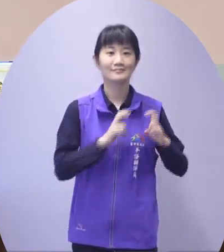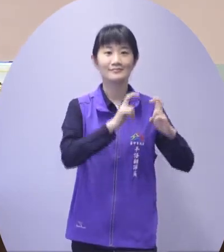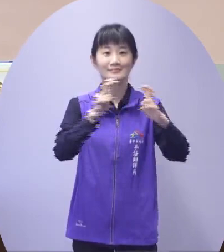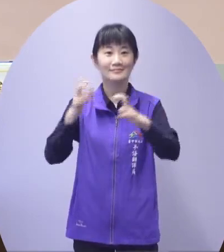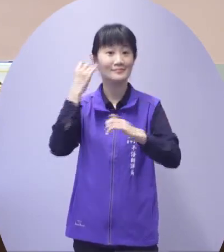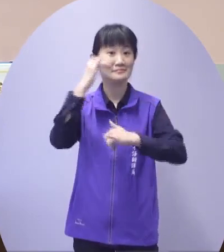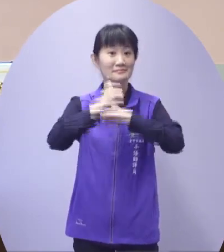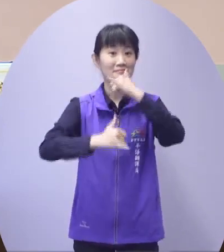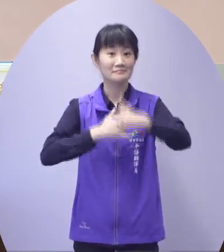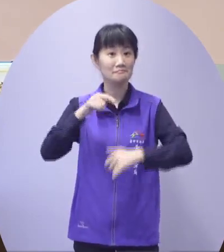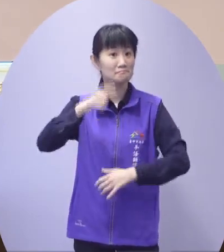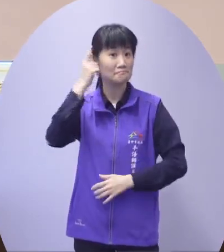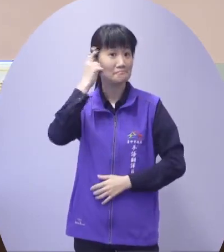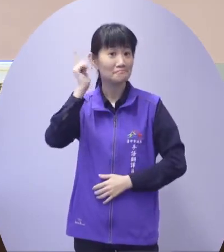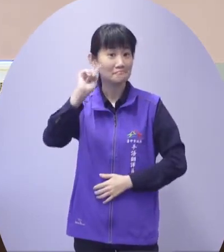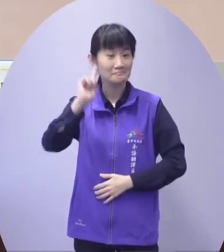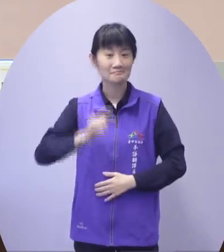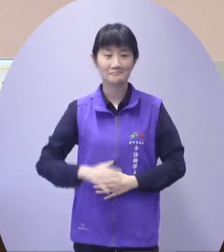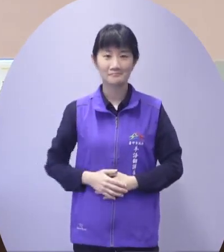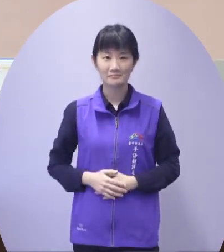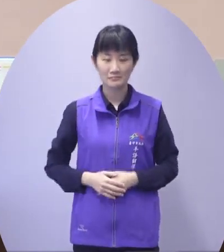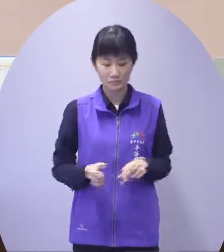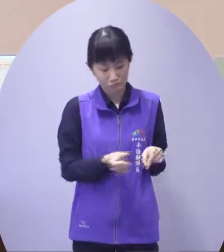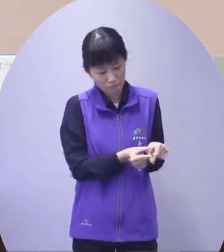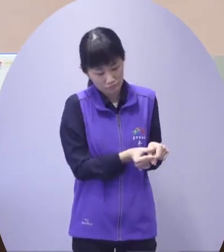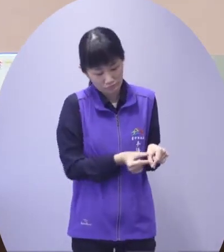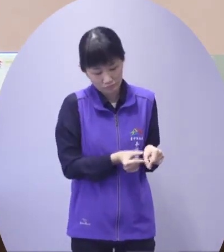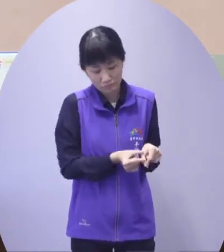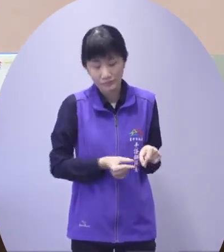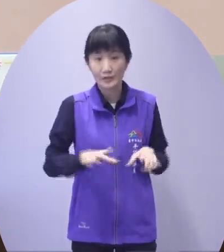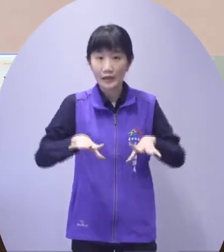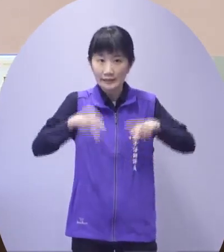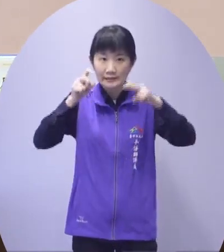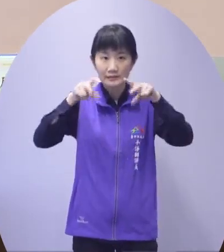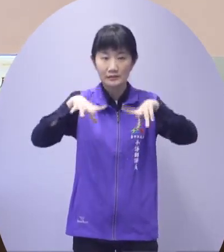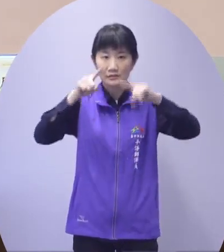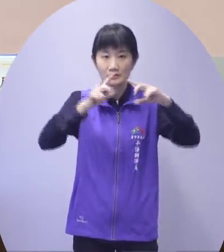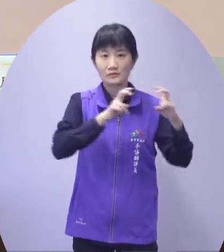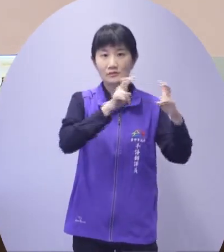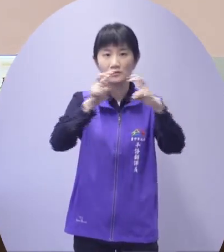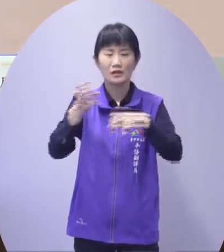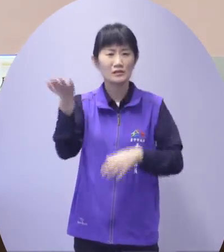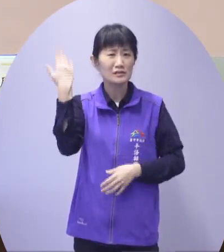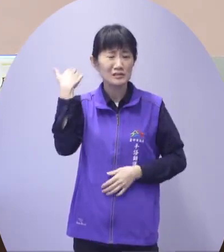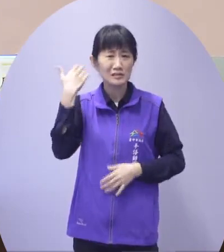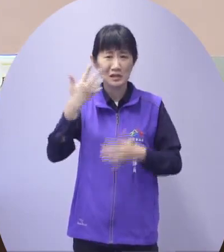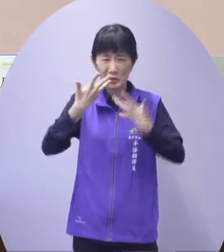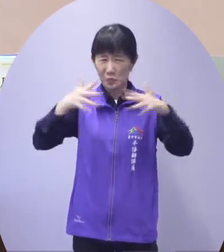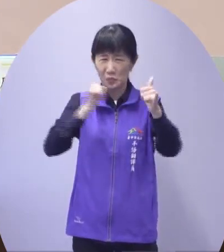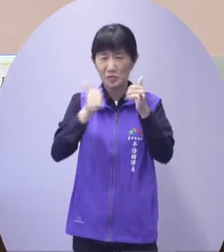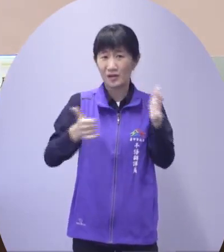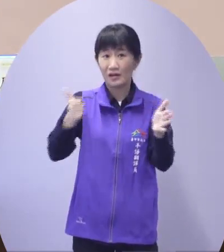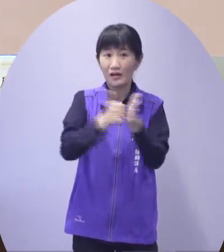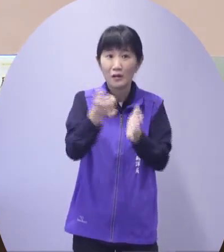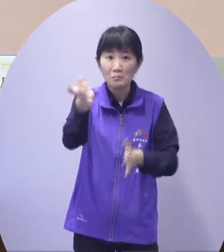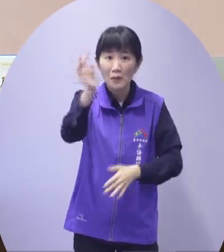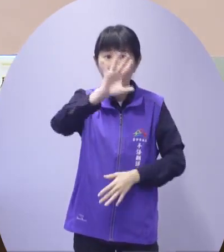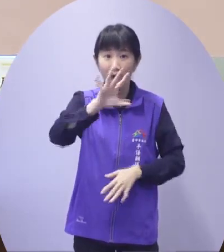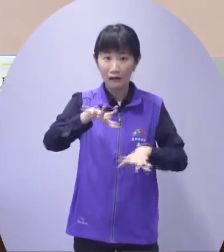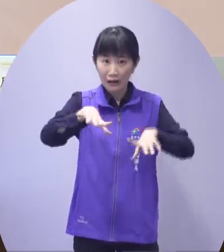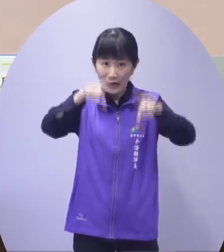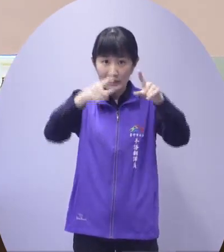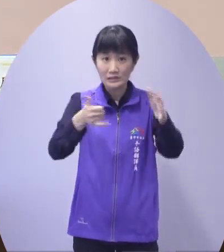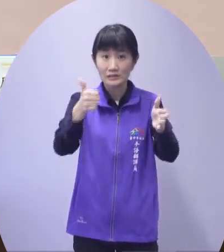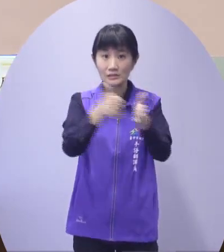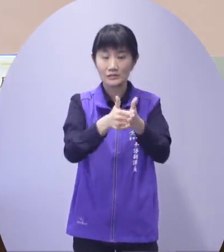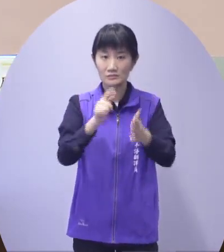那因为这是大中部地区第一条捷运，那很多人都没有搭乘的经验，所以我们要特别提醒